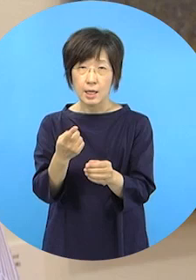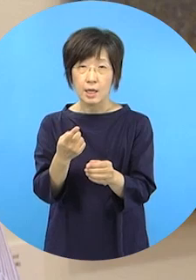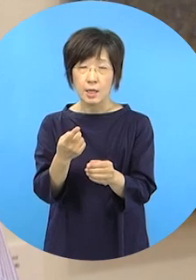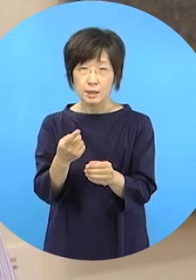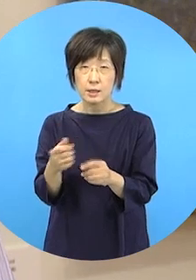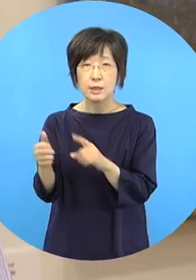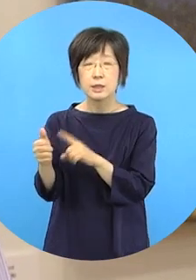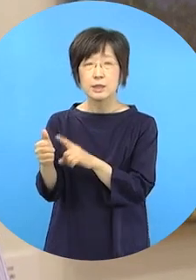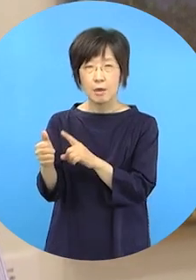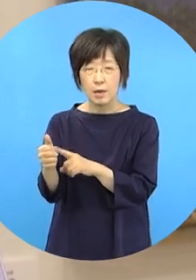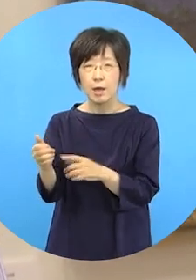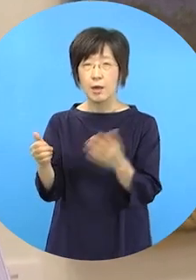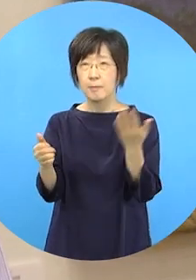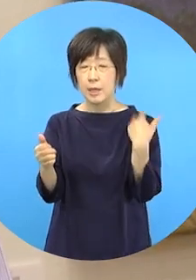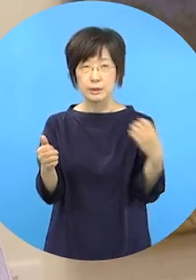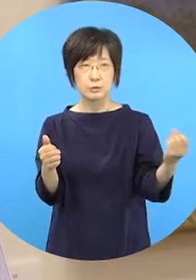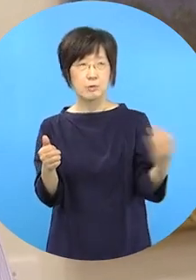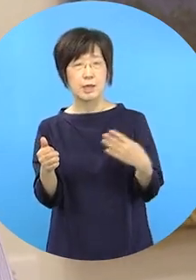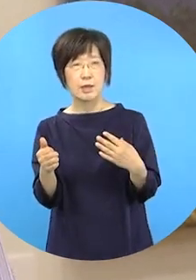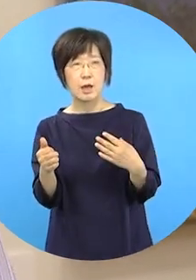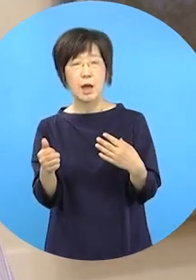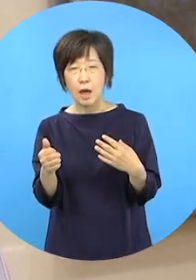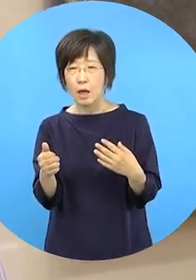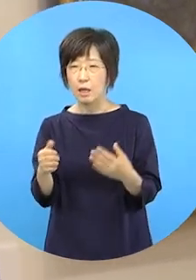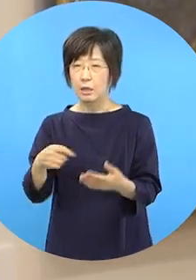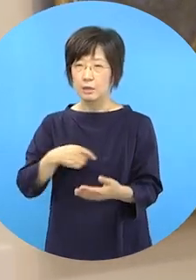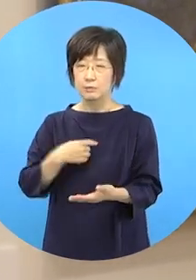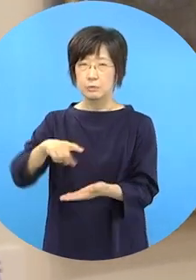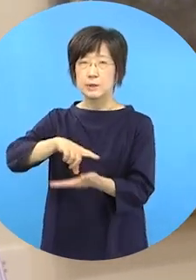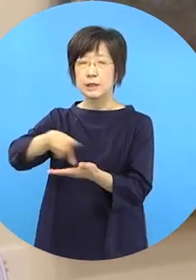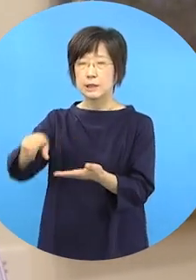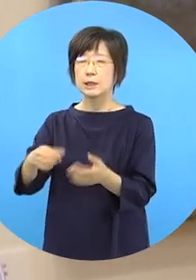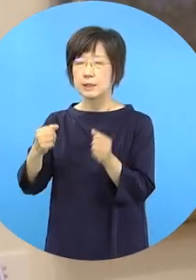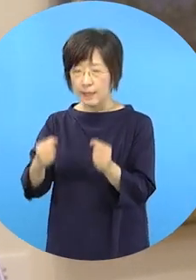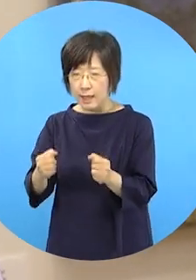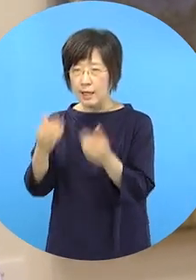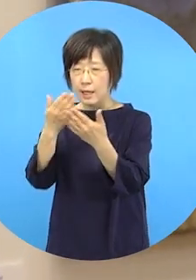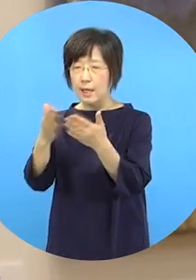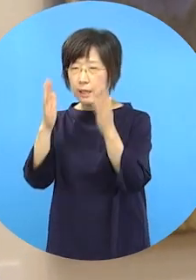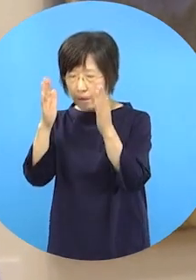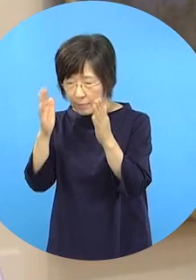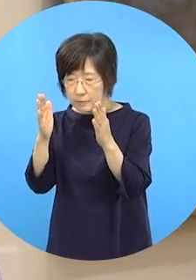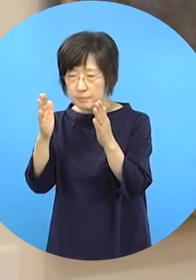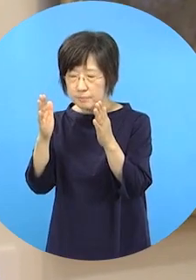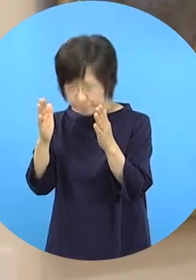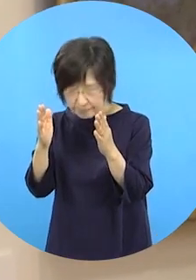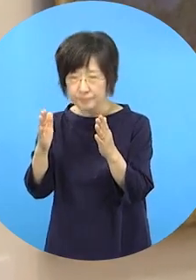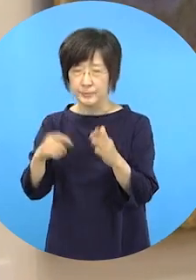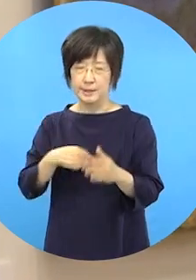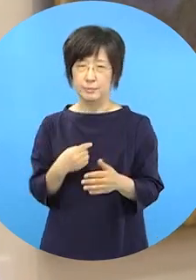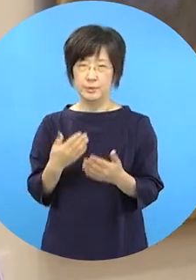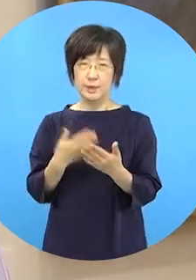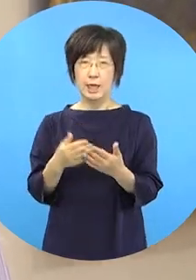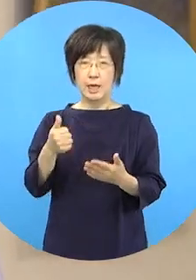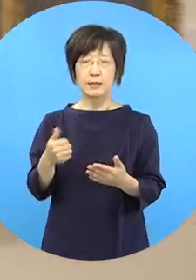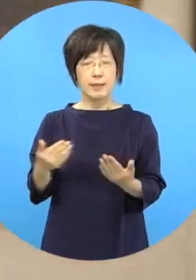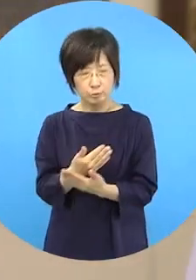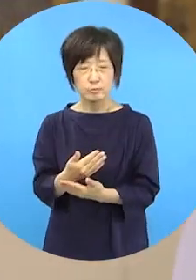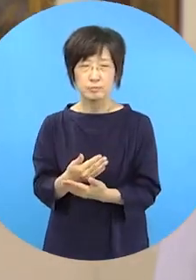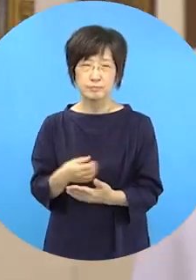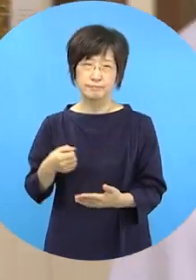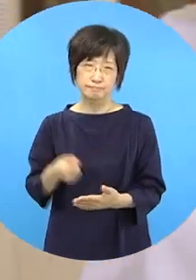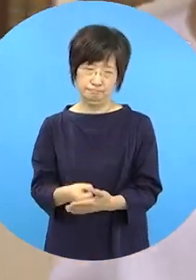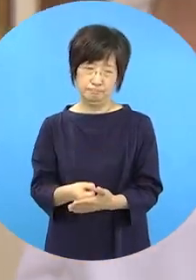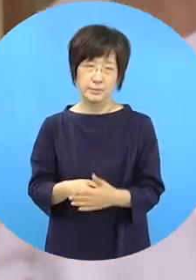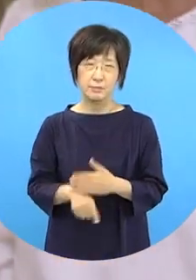郎は有島から受けた言葉を、まあ、心の支えに画家として独り立ちをしていこうという決心をしていき